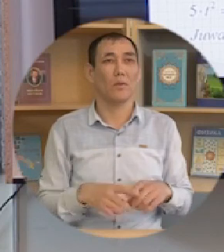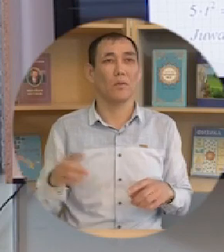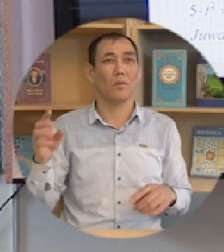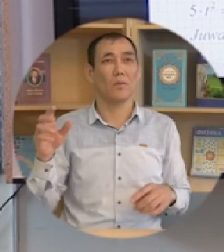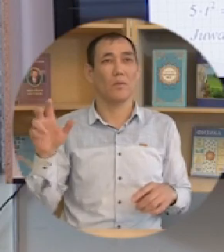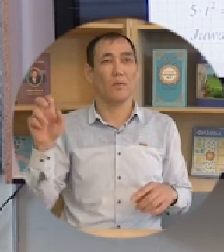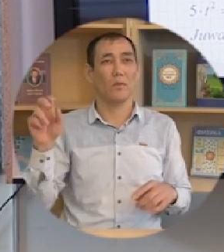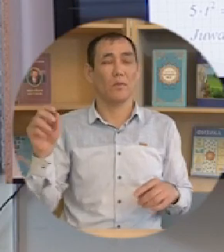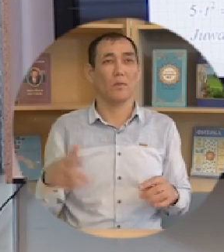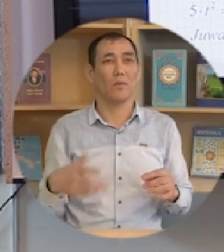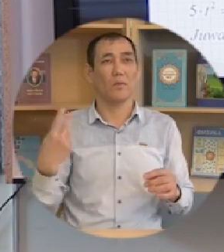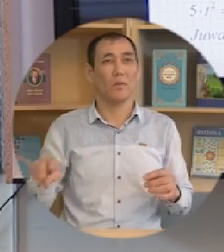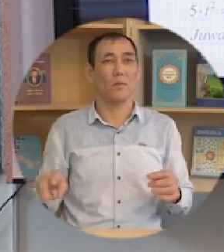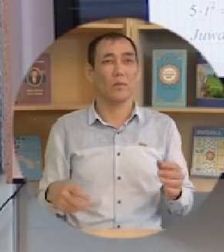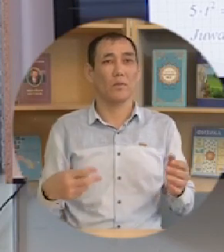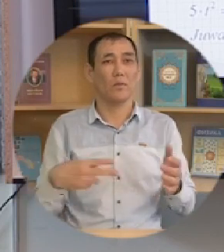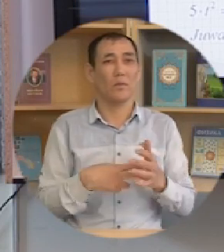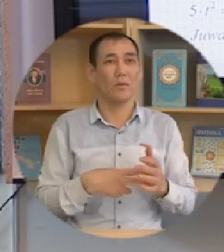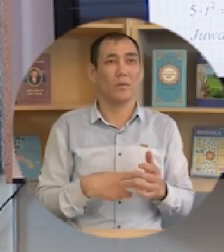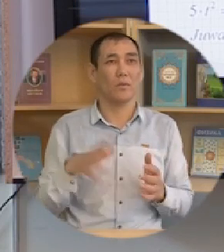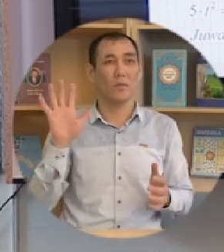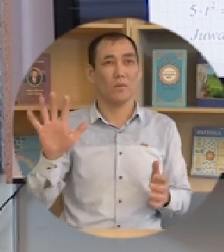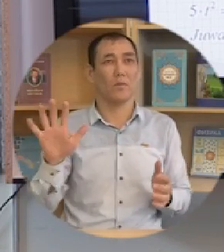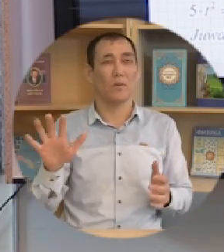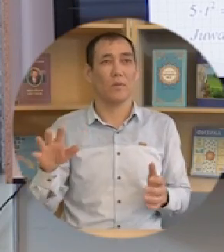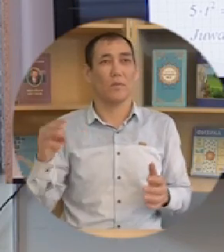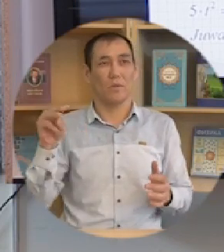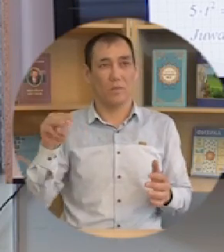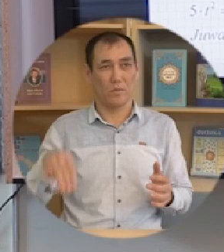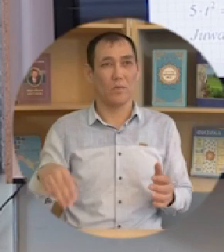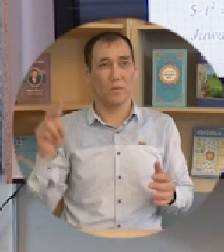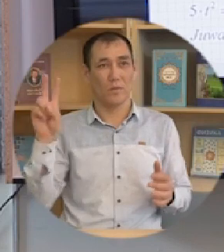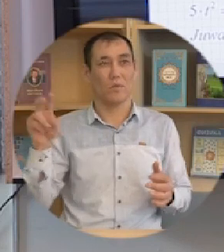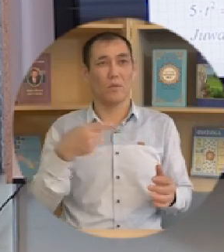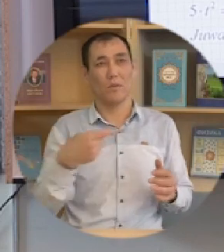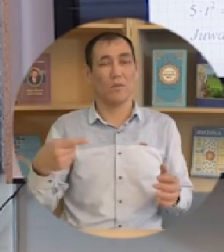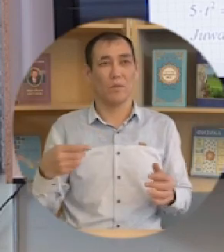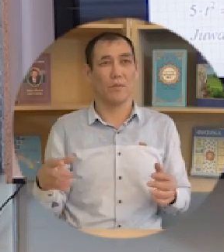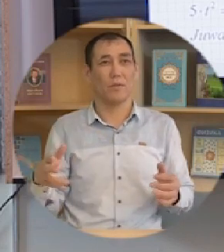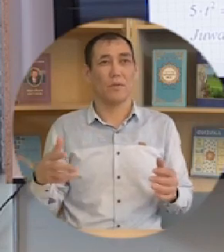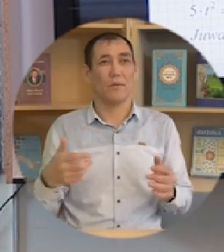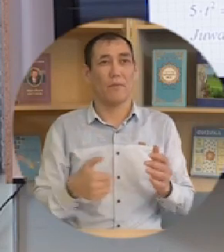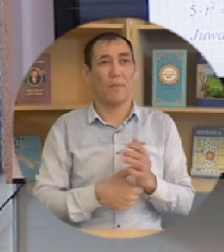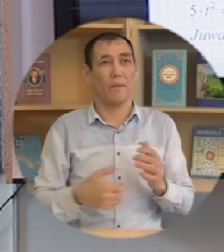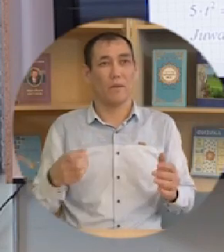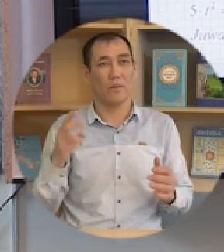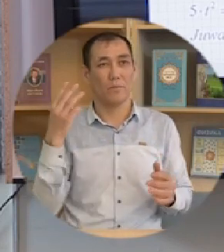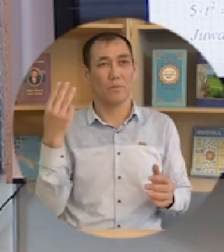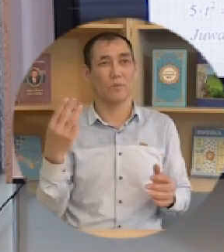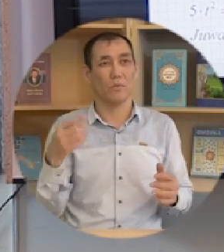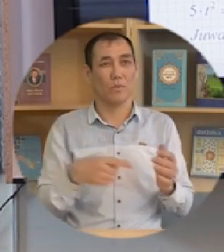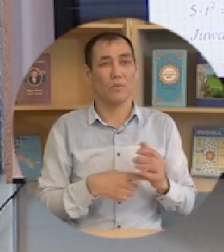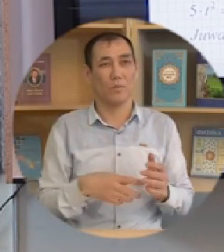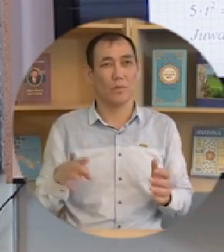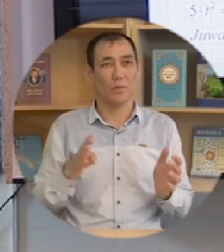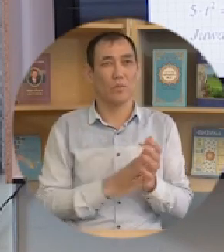320-ны 5-ке бөліп, мына теңлемеге келтіреміз. Т квадрат алынған 64 көбейтілген 9